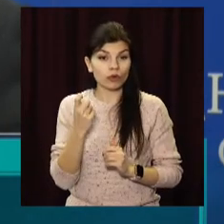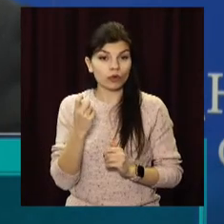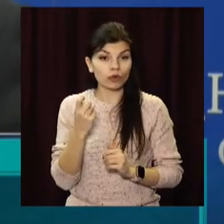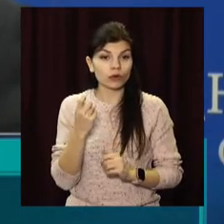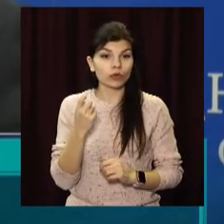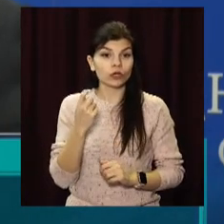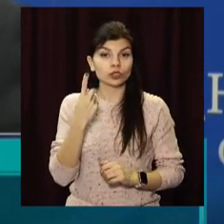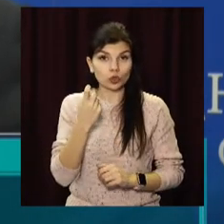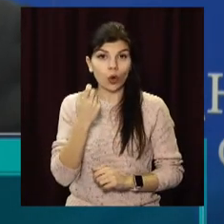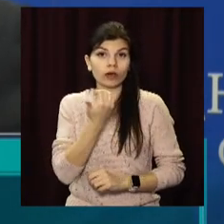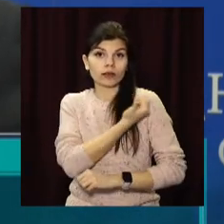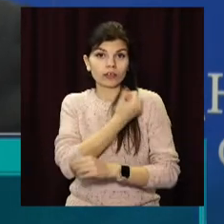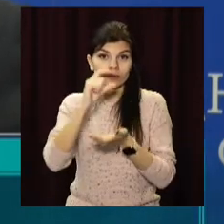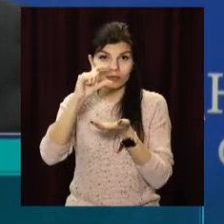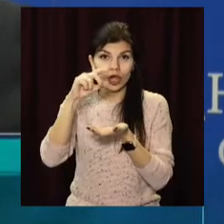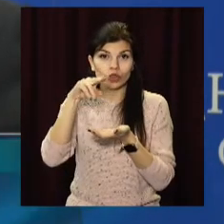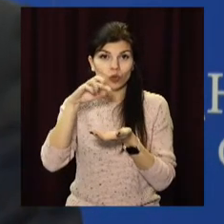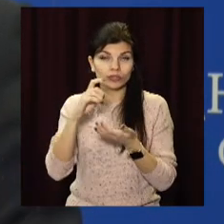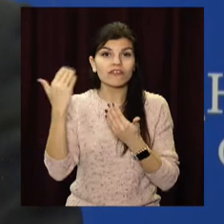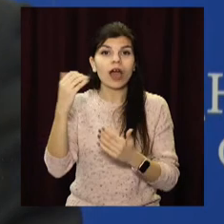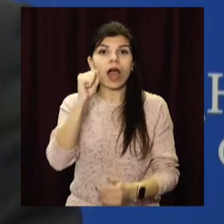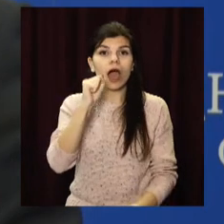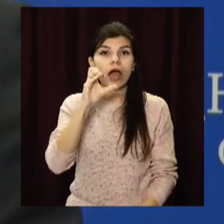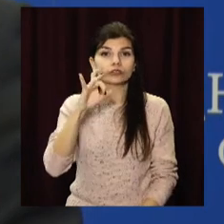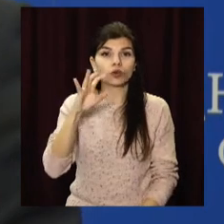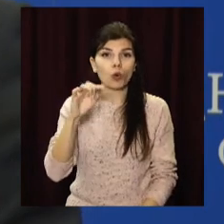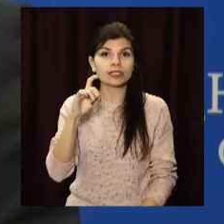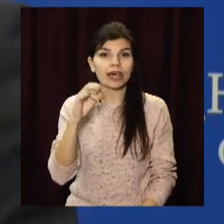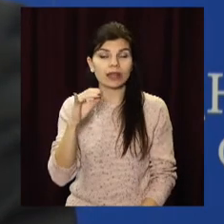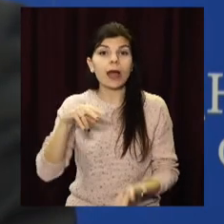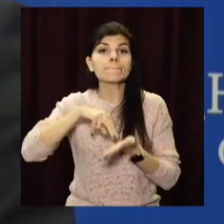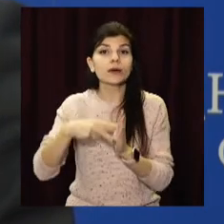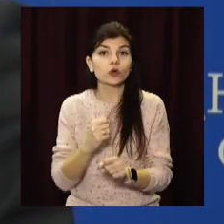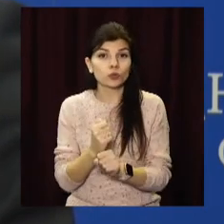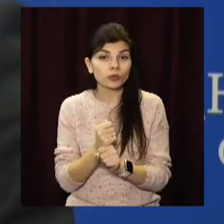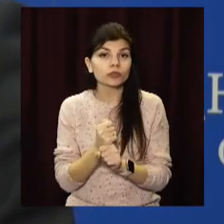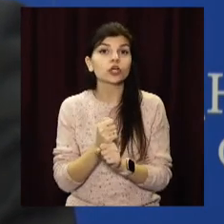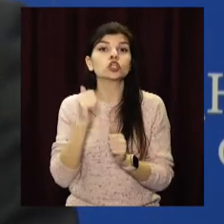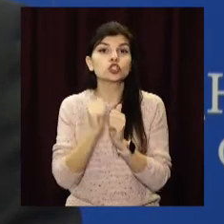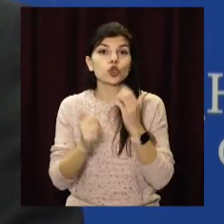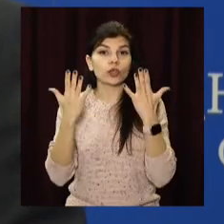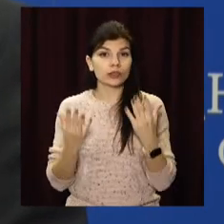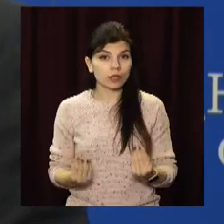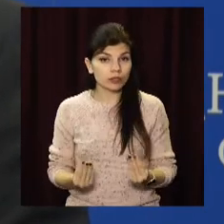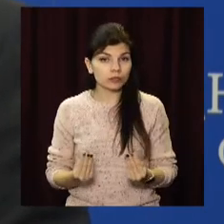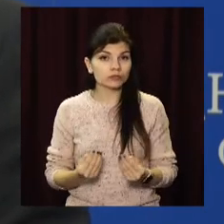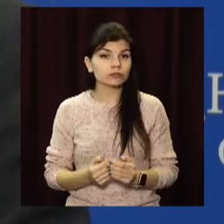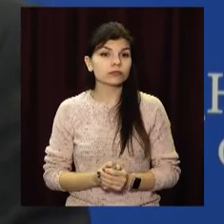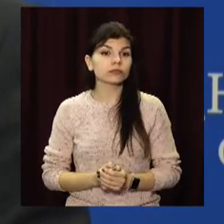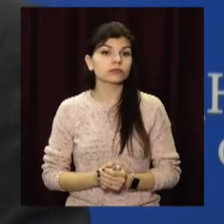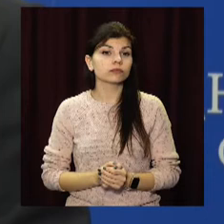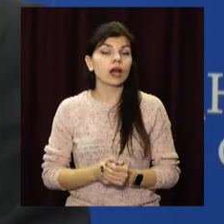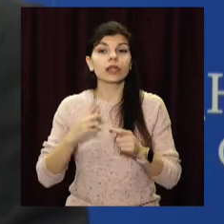100 доз вакцини AstraZeneca планується робити щоденно.